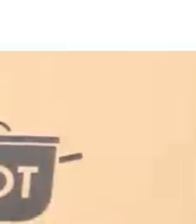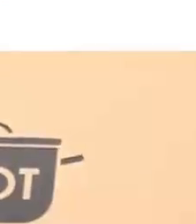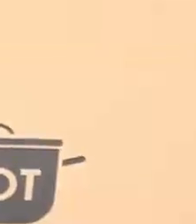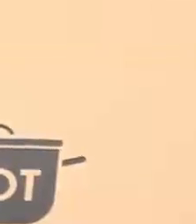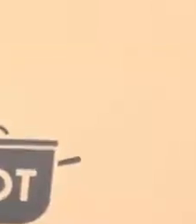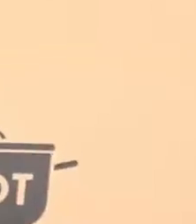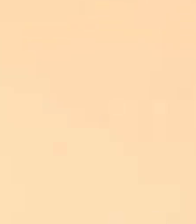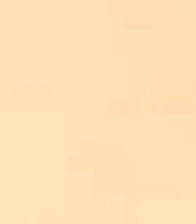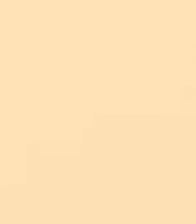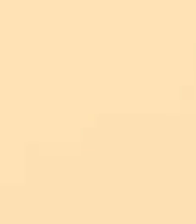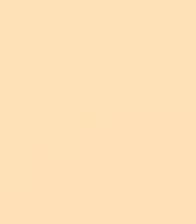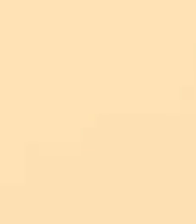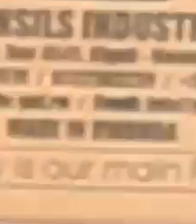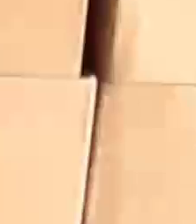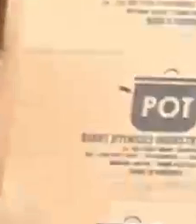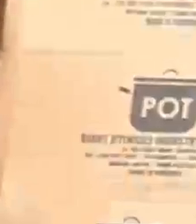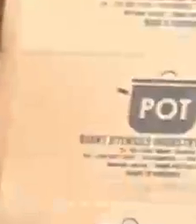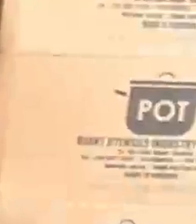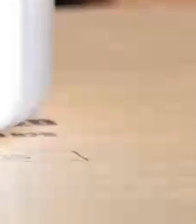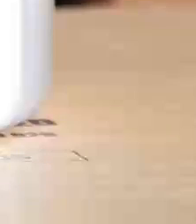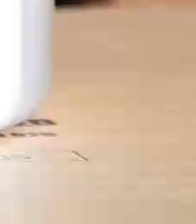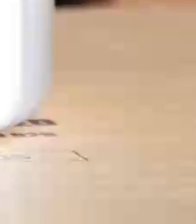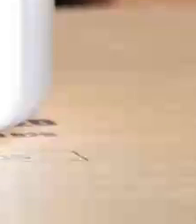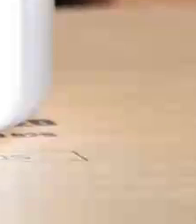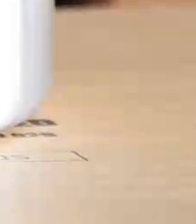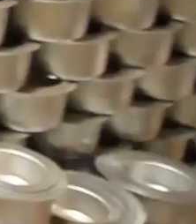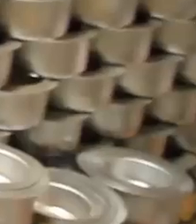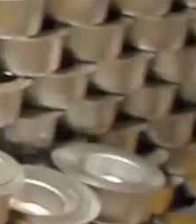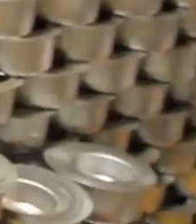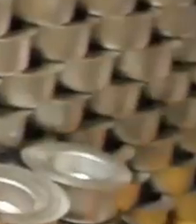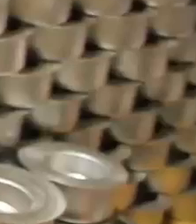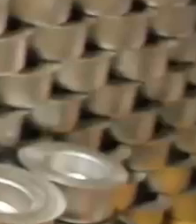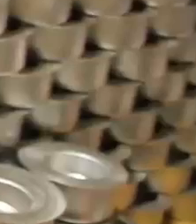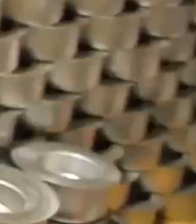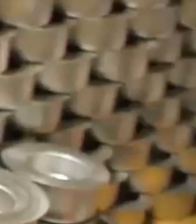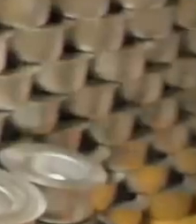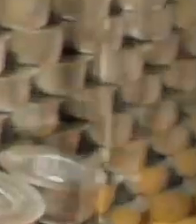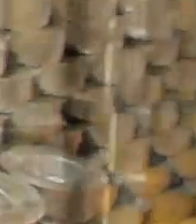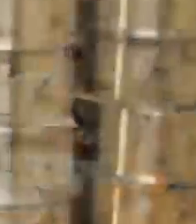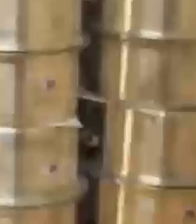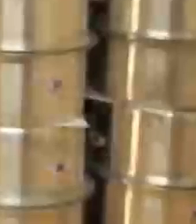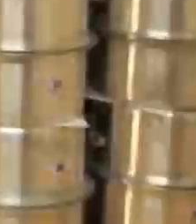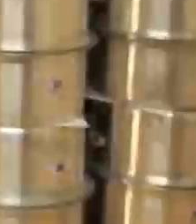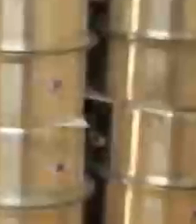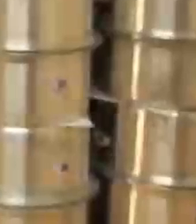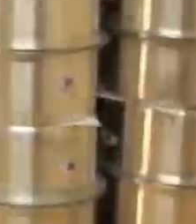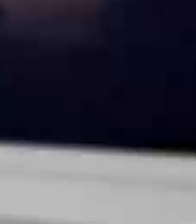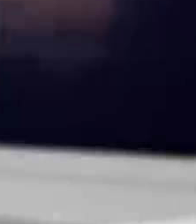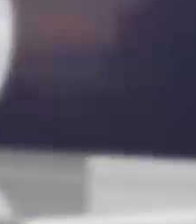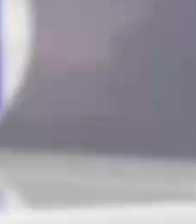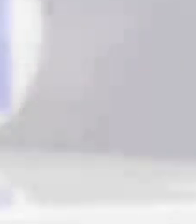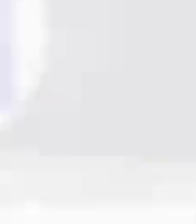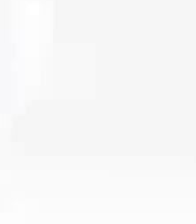0783 23 83 239. Waba uteka ku mbabura cyangwa kuri gaze, amasafuriya Giant Utensils niyo gisubizo